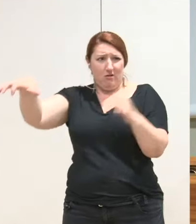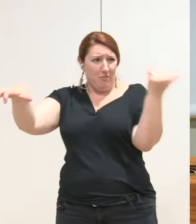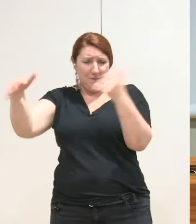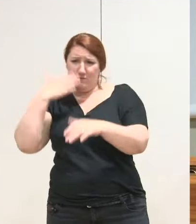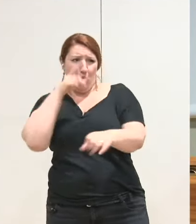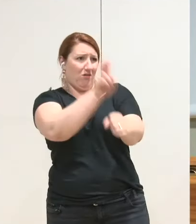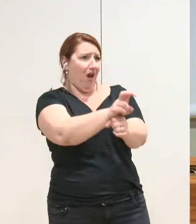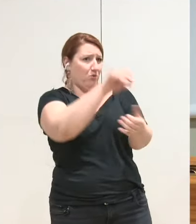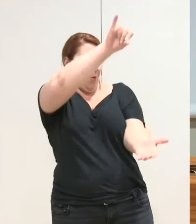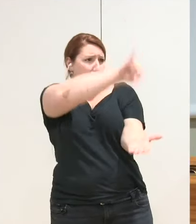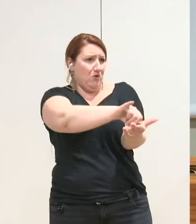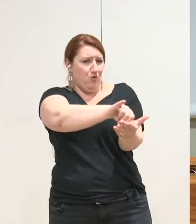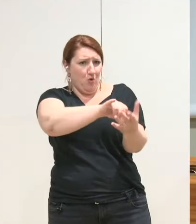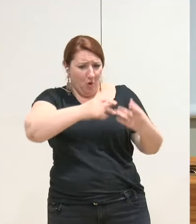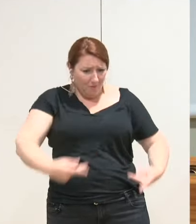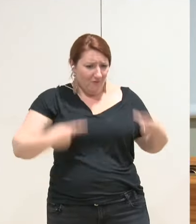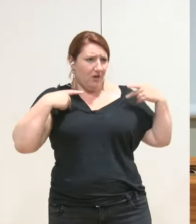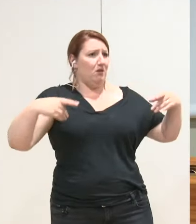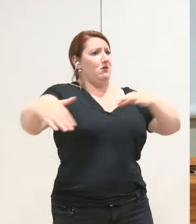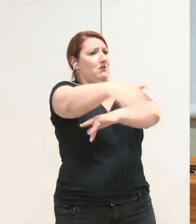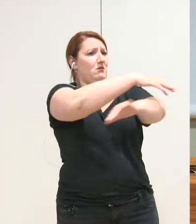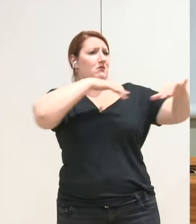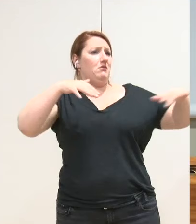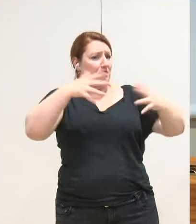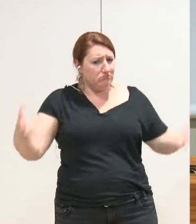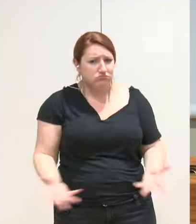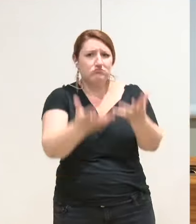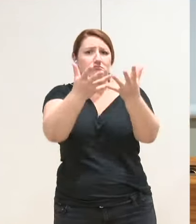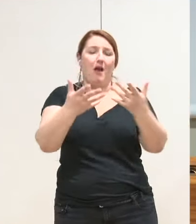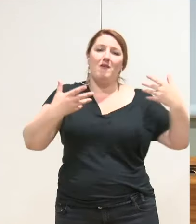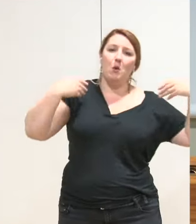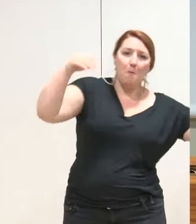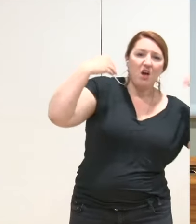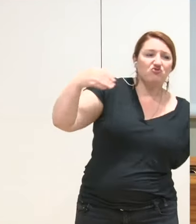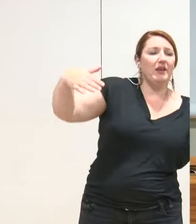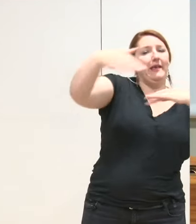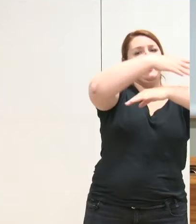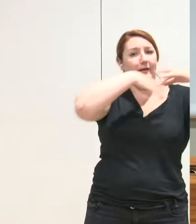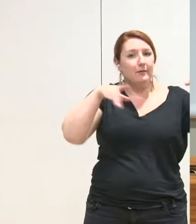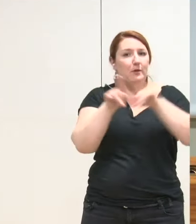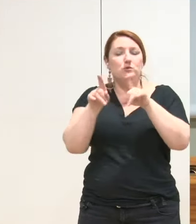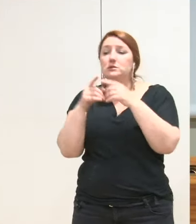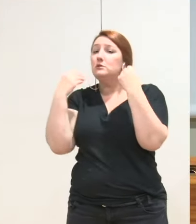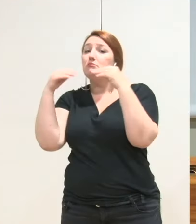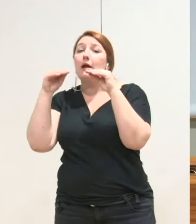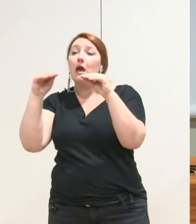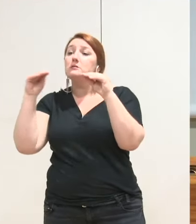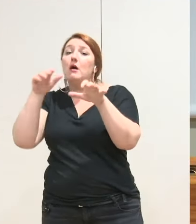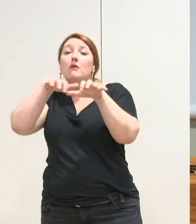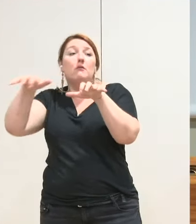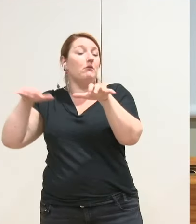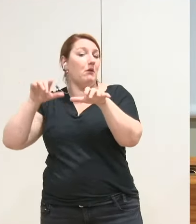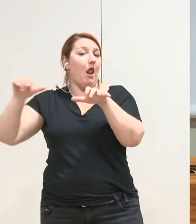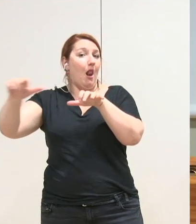pour conserver un espace de vie sur la place du marché à la fois avec le marché à la fois avec les commerces de proximité environnant